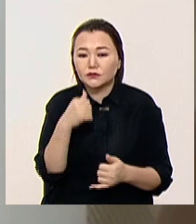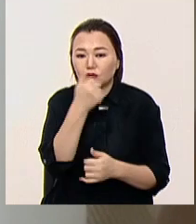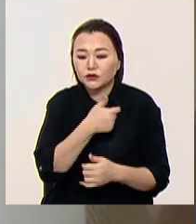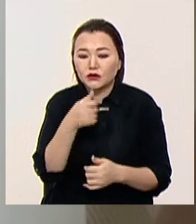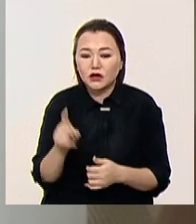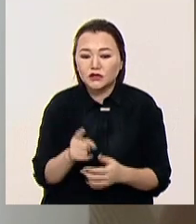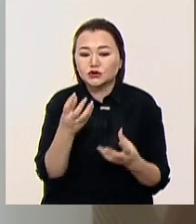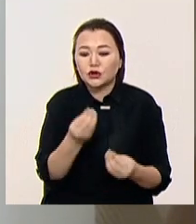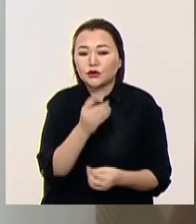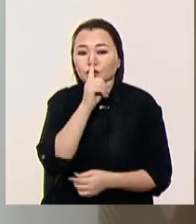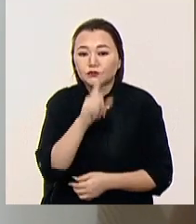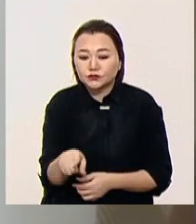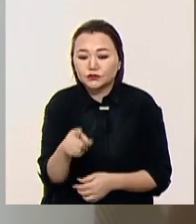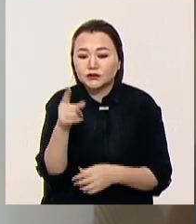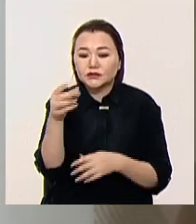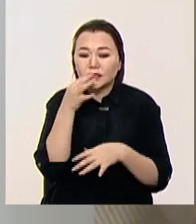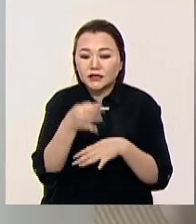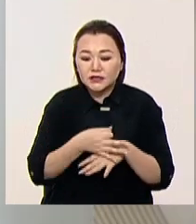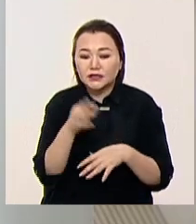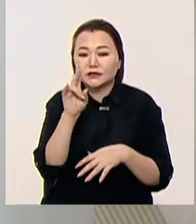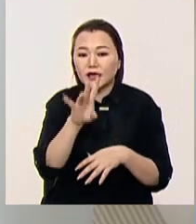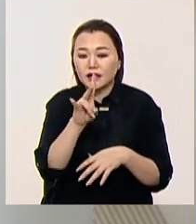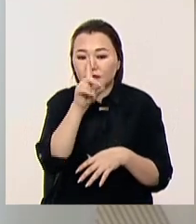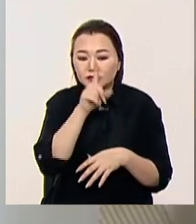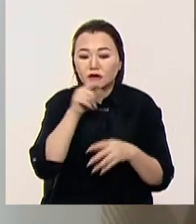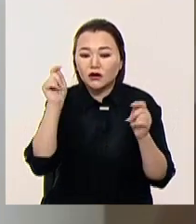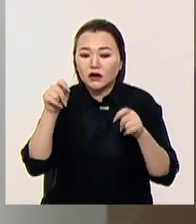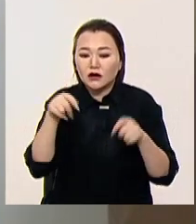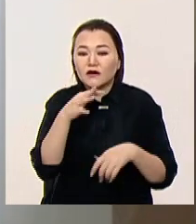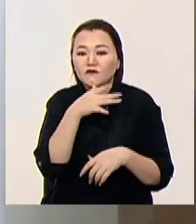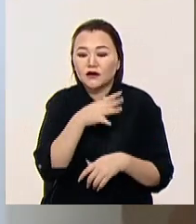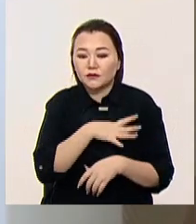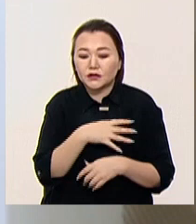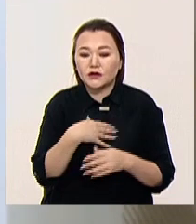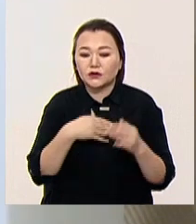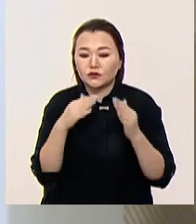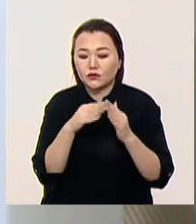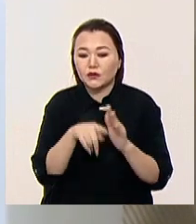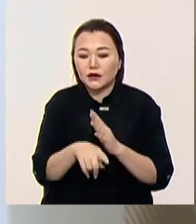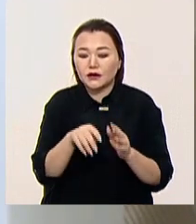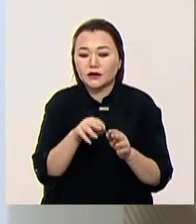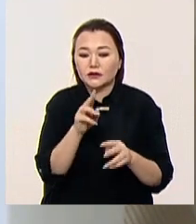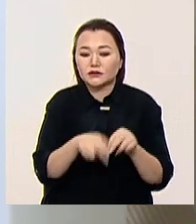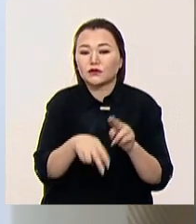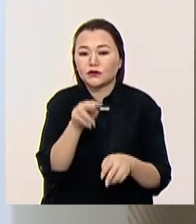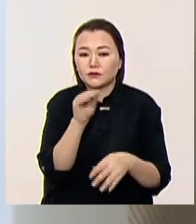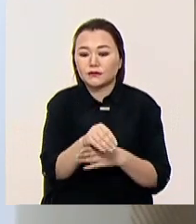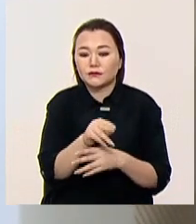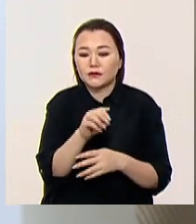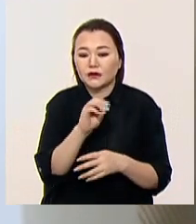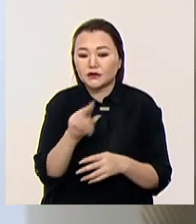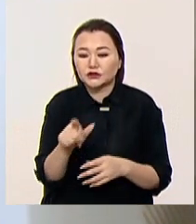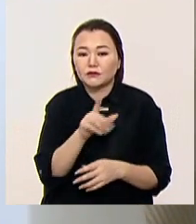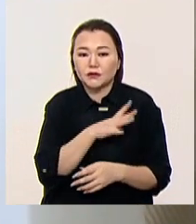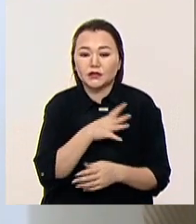газ болмайды дегеннен кейін, осы ноябрь айында жаңбыр жауып тұрған уақытта үйде мына пешті соқтым. Ноябрь